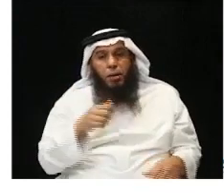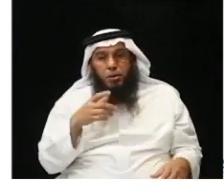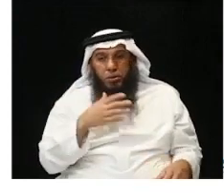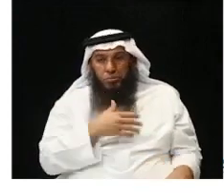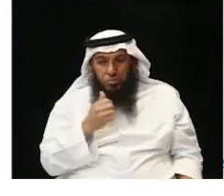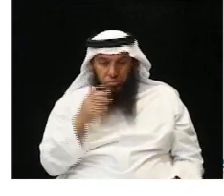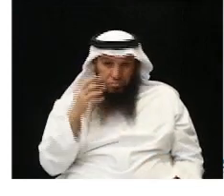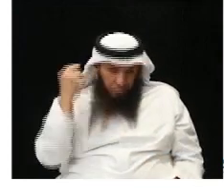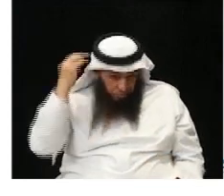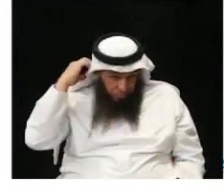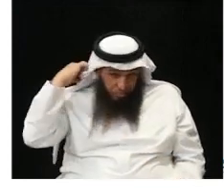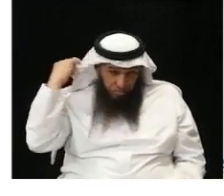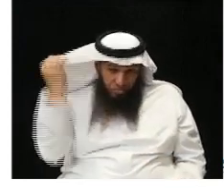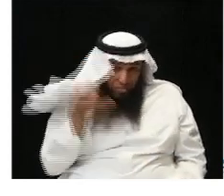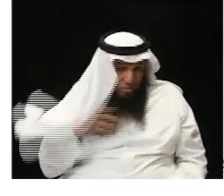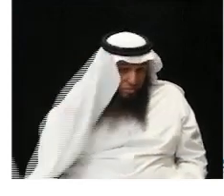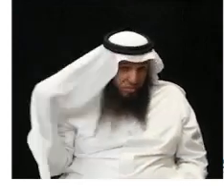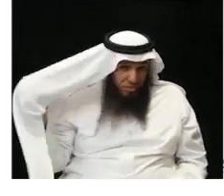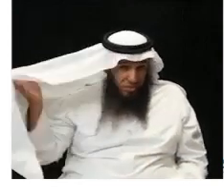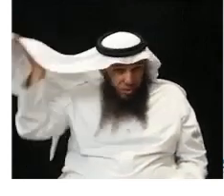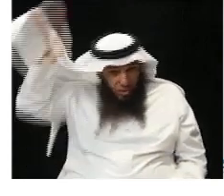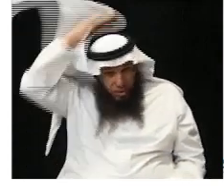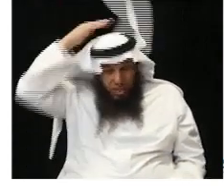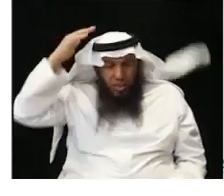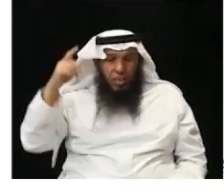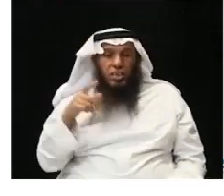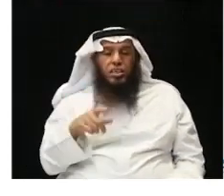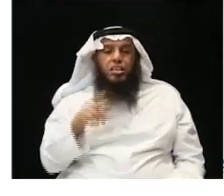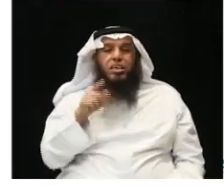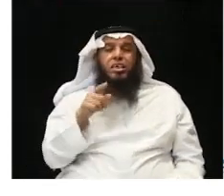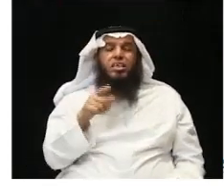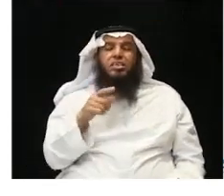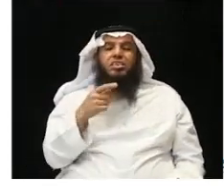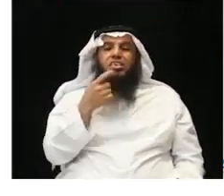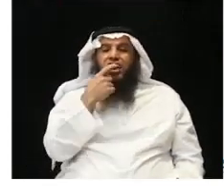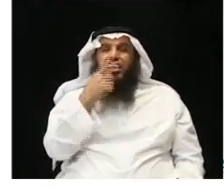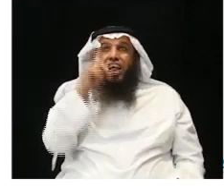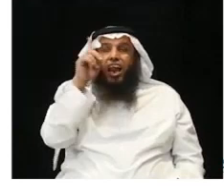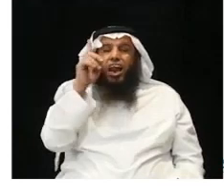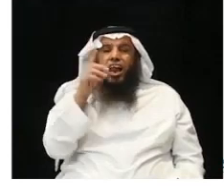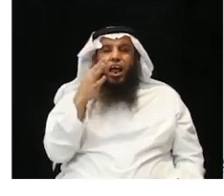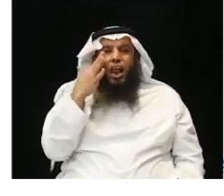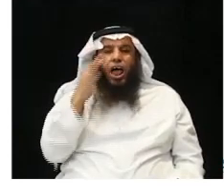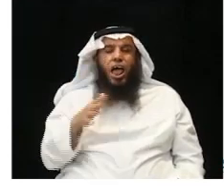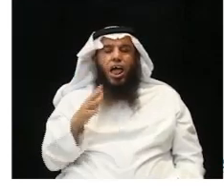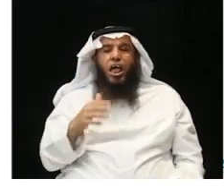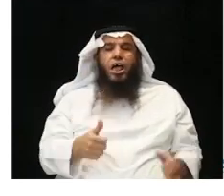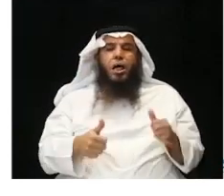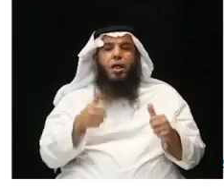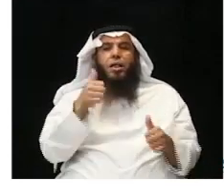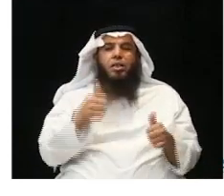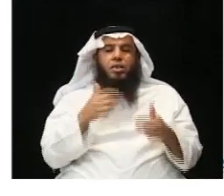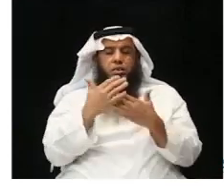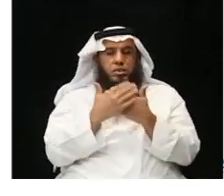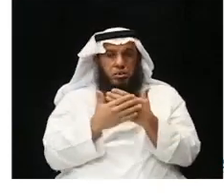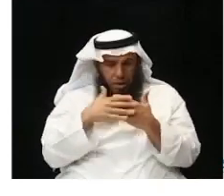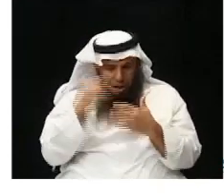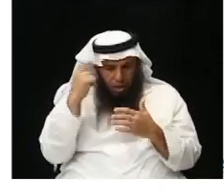لا يفتنون. فهنا سنة الله سبحانه وتعالى في الابتلاء ليعلم من يصبر